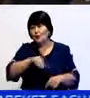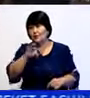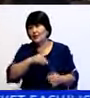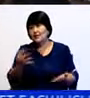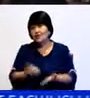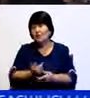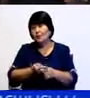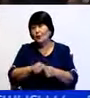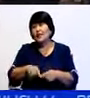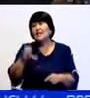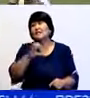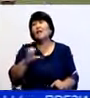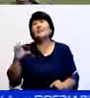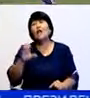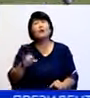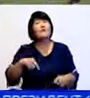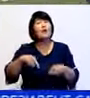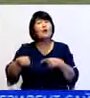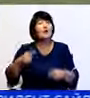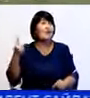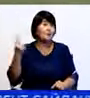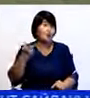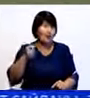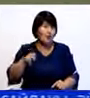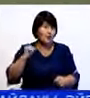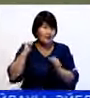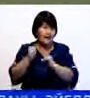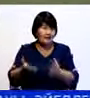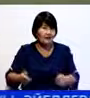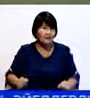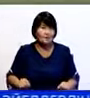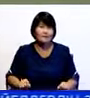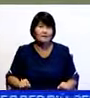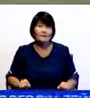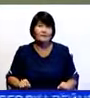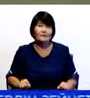шешкен Всеволод Садовский матчтағы бірінші голды салды.